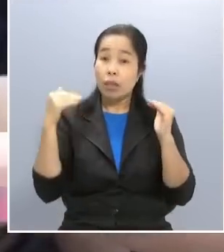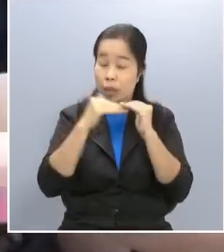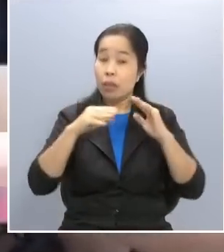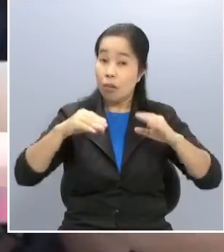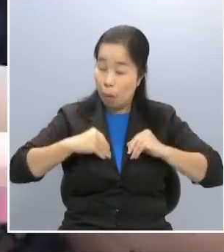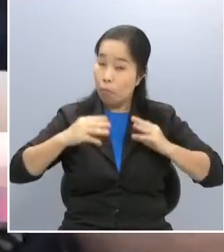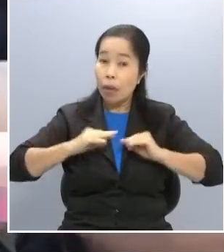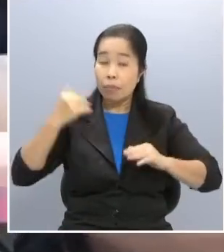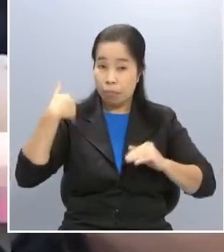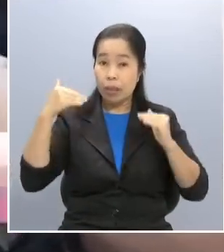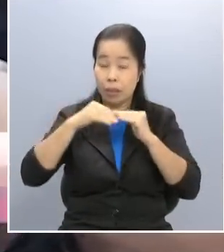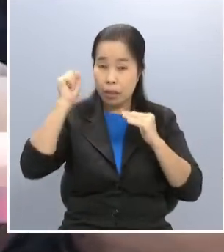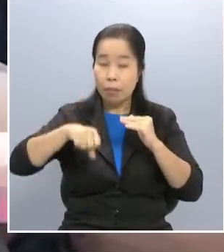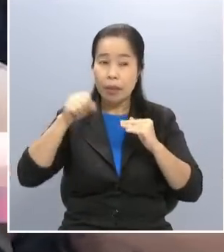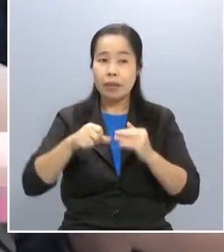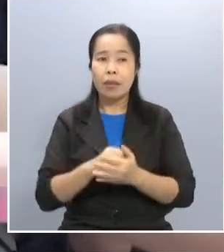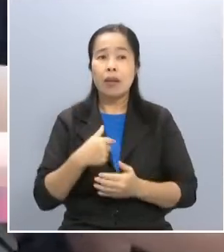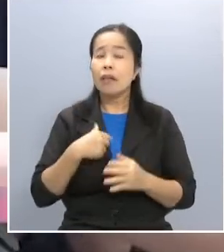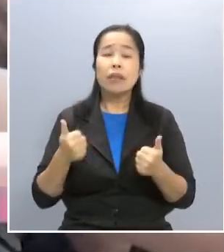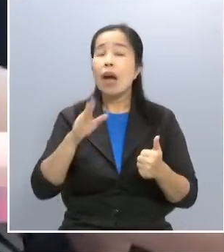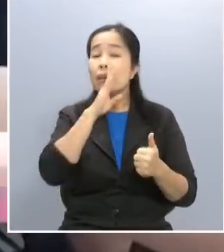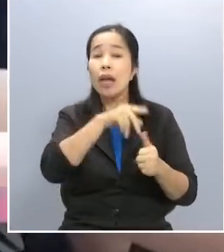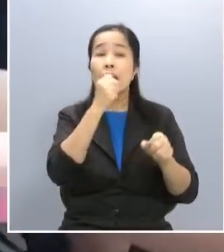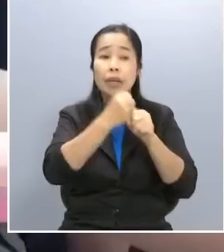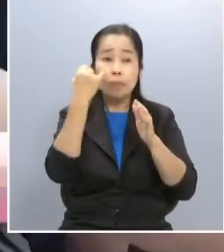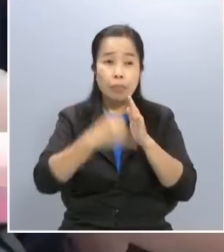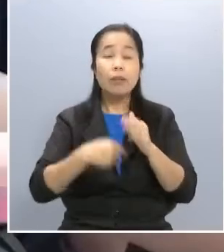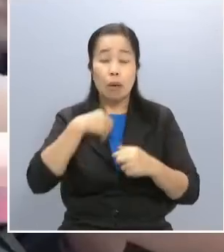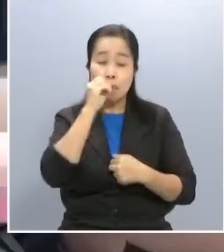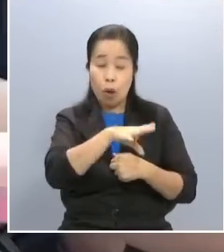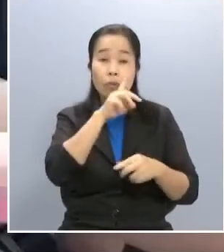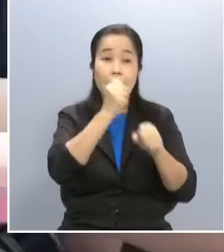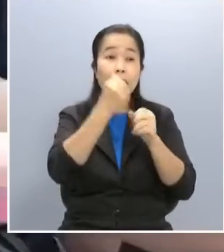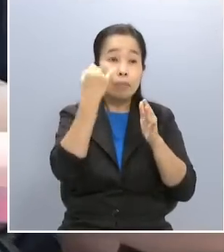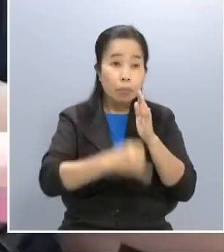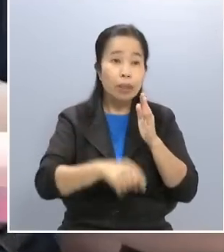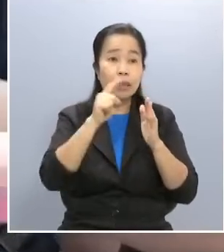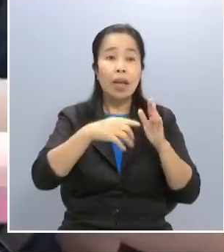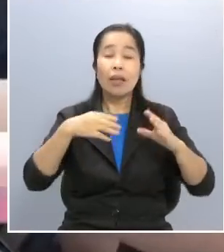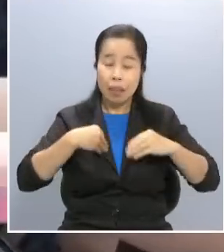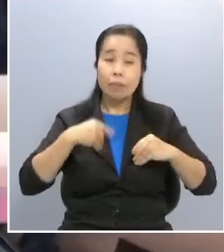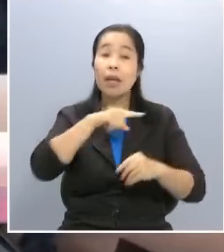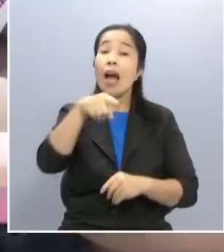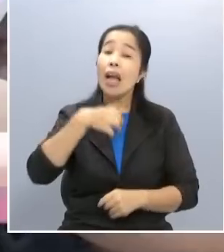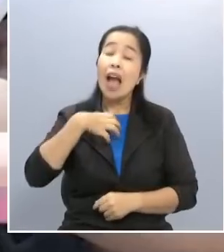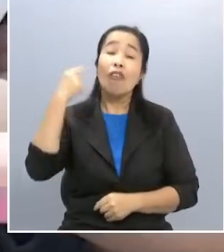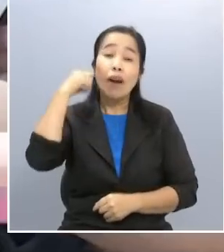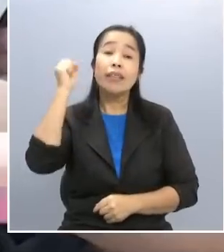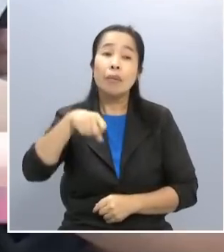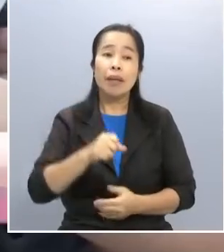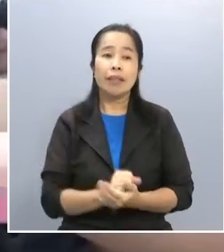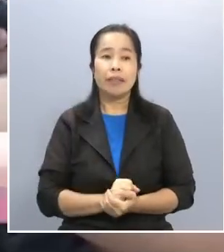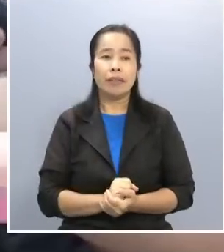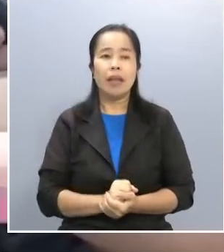พในคดีที่เหลือยกเว้นคดีของคุณก้อย ได้ถ้าเกิดเขาทำพี่ก็จะบอกเขารับสารภาพดีไหมคะทุกคนอยากได้คำนี้ใช่ปะใช่ บทไซยาไนด์อย่